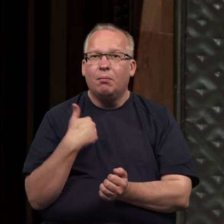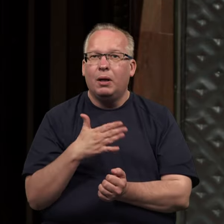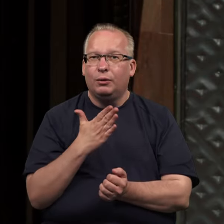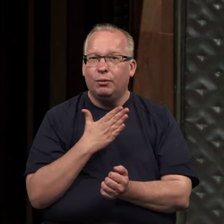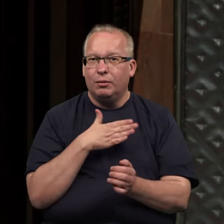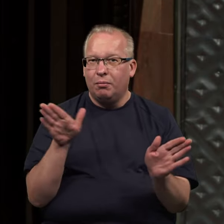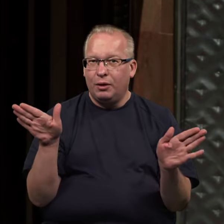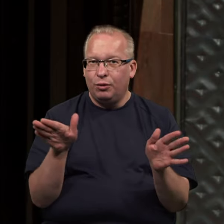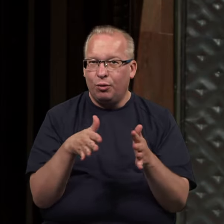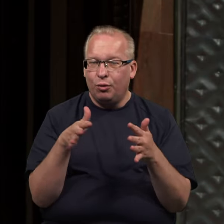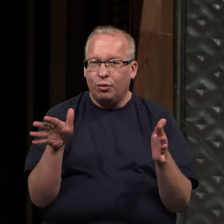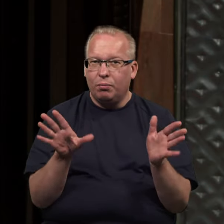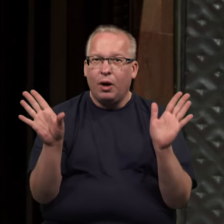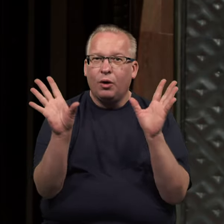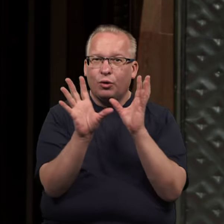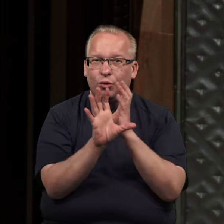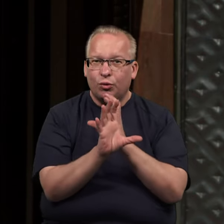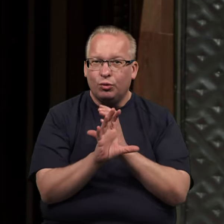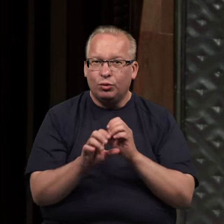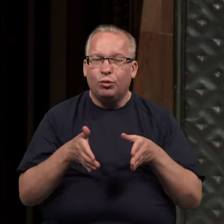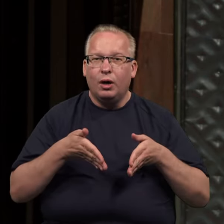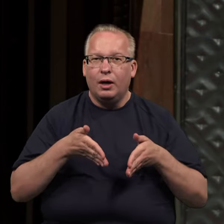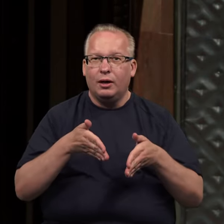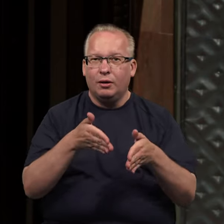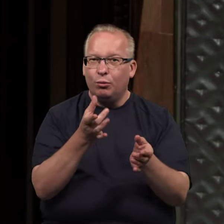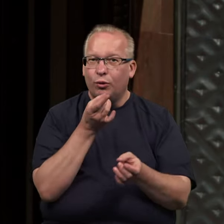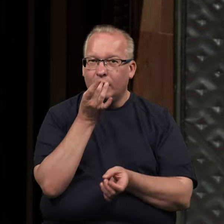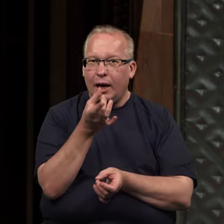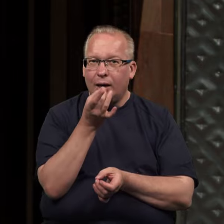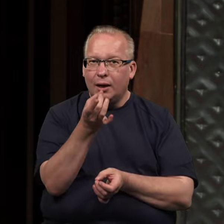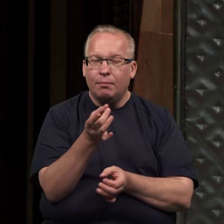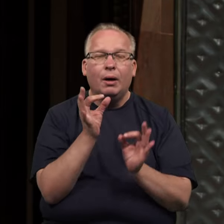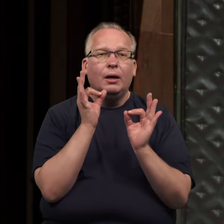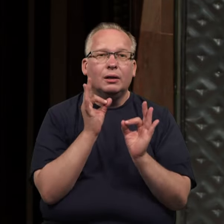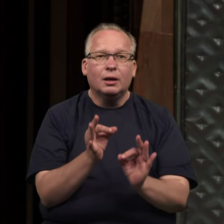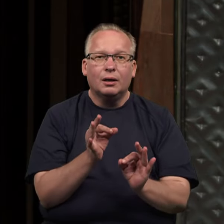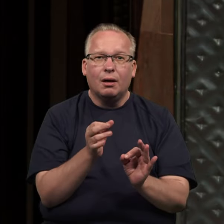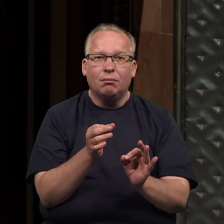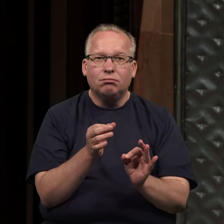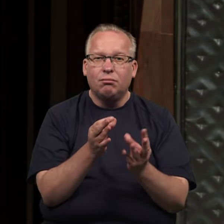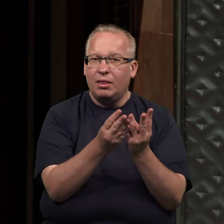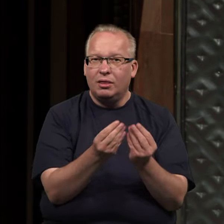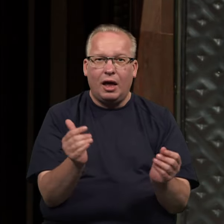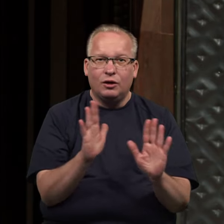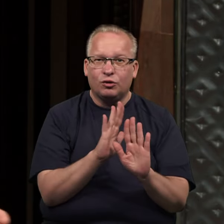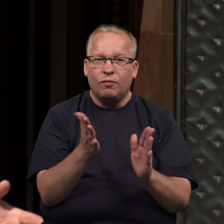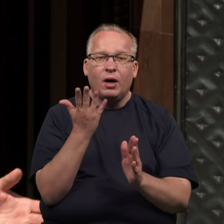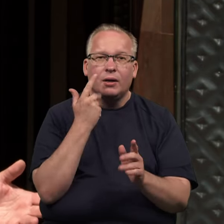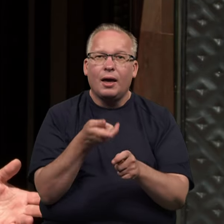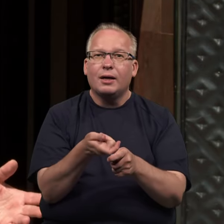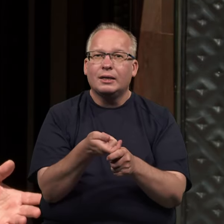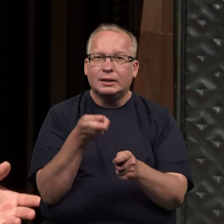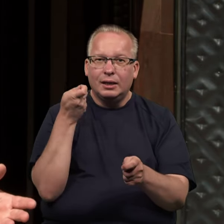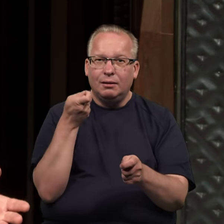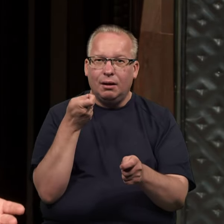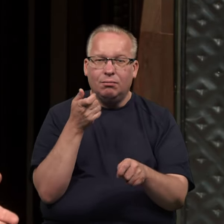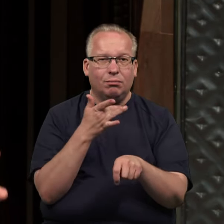gulbė, juodų arimų gėlė. Kiek rovė neišrovė, kiek skynė